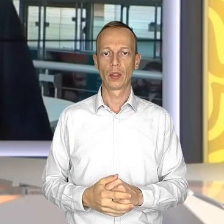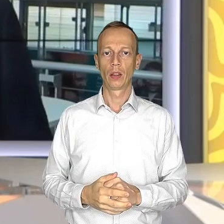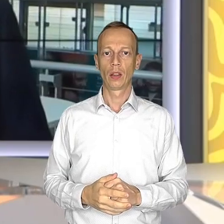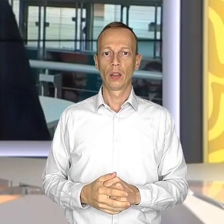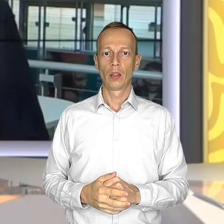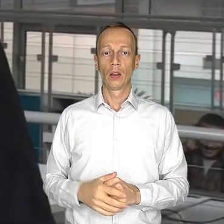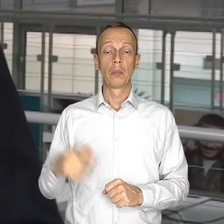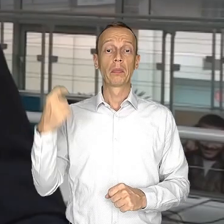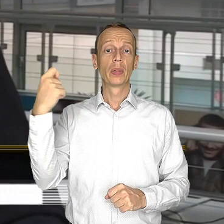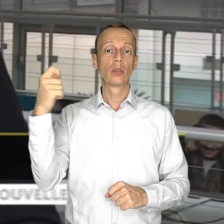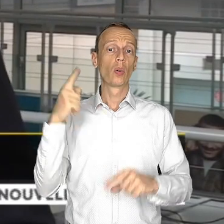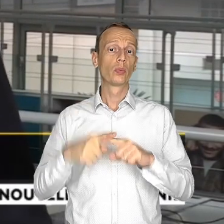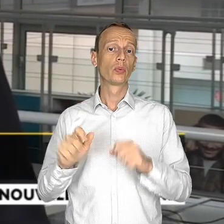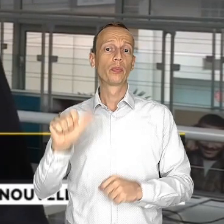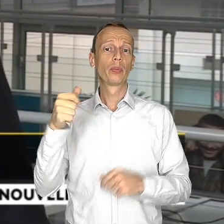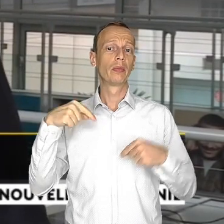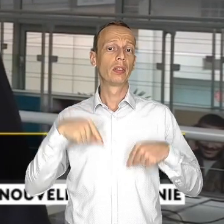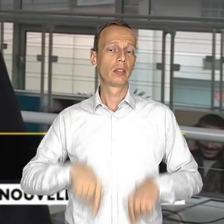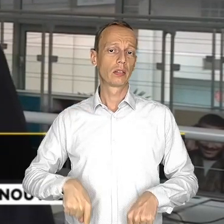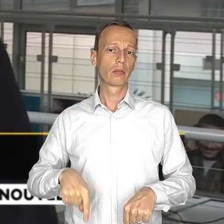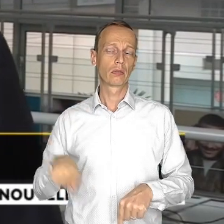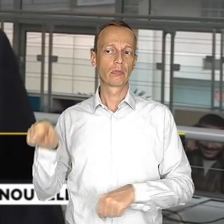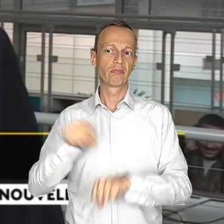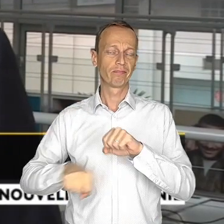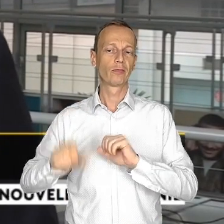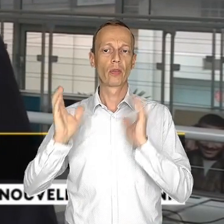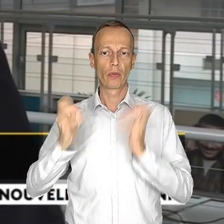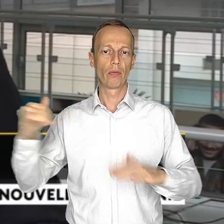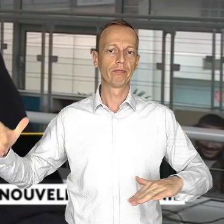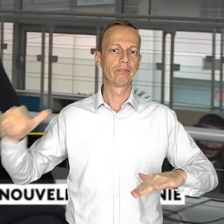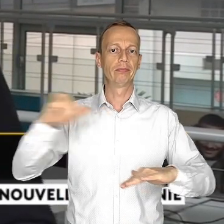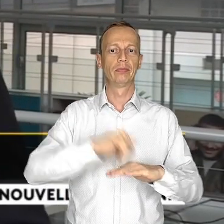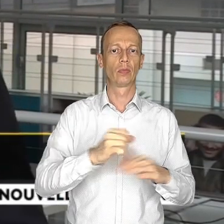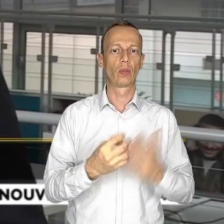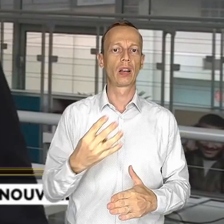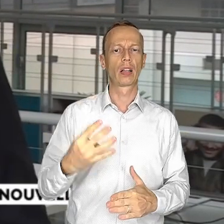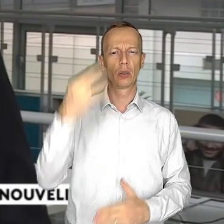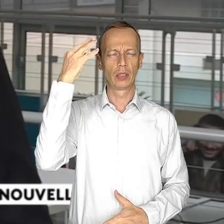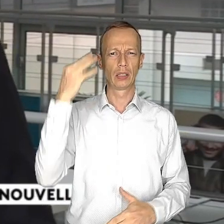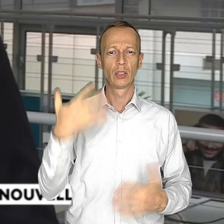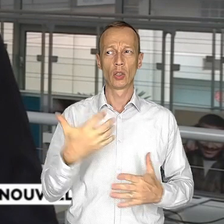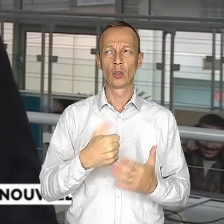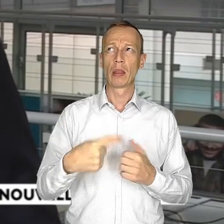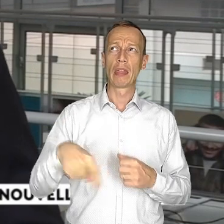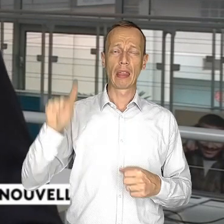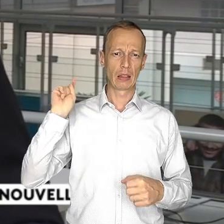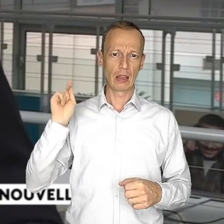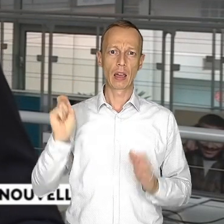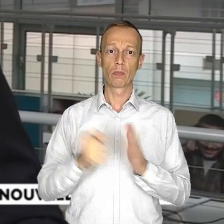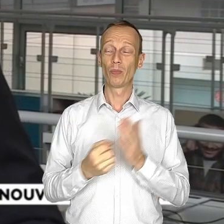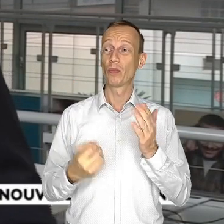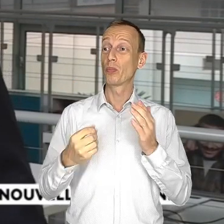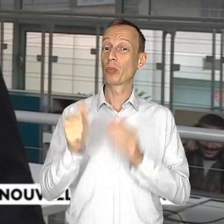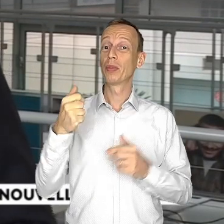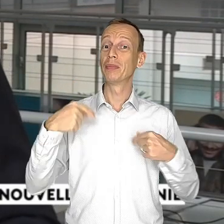la demande du chef de l'État et du Premier ministre que le voyage a été enclenché, mais l'idée était dans l'air depuis la semaine dernière lorsque